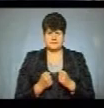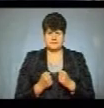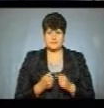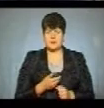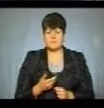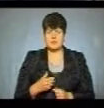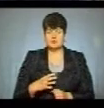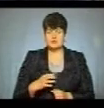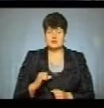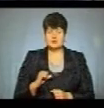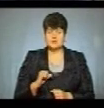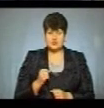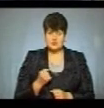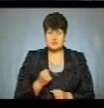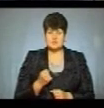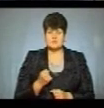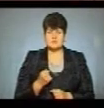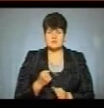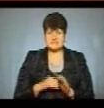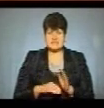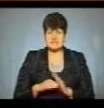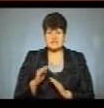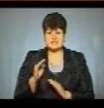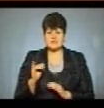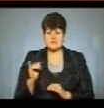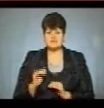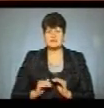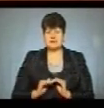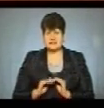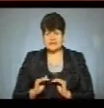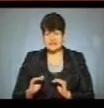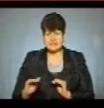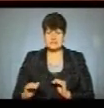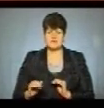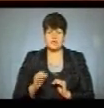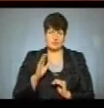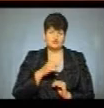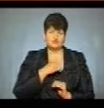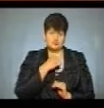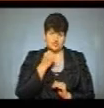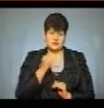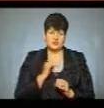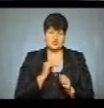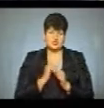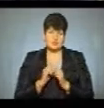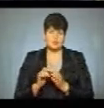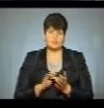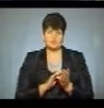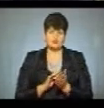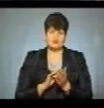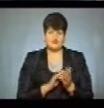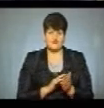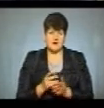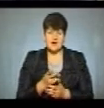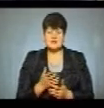були друзями буквально, очевидно, з дитинства. І в дитинстві, і будучи дорослими, часто подорожували. І